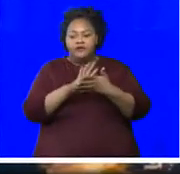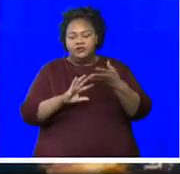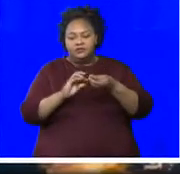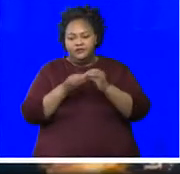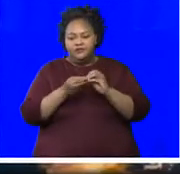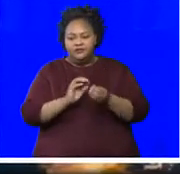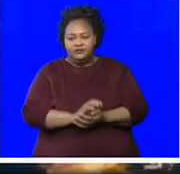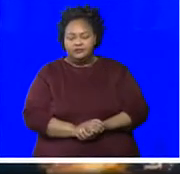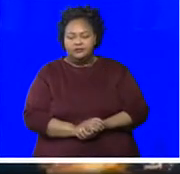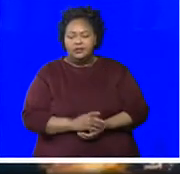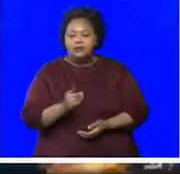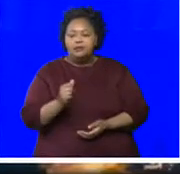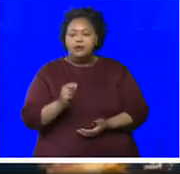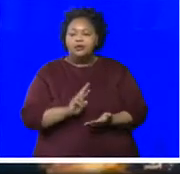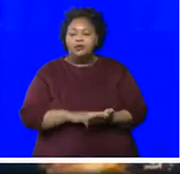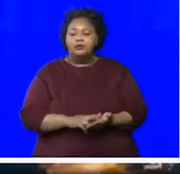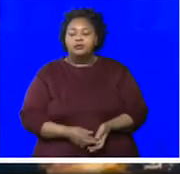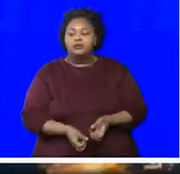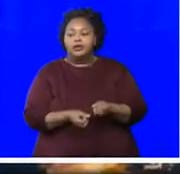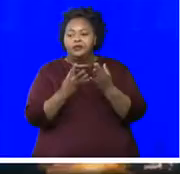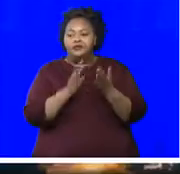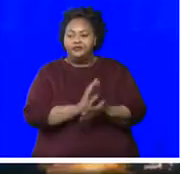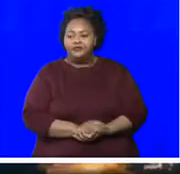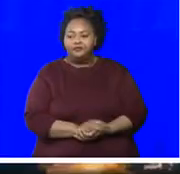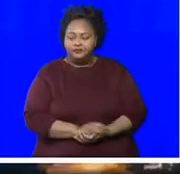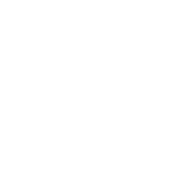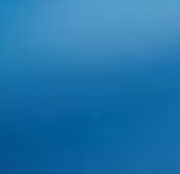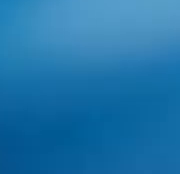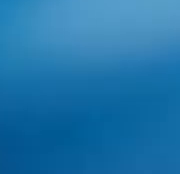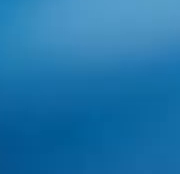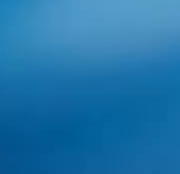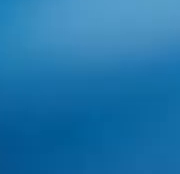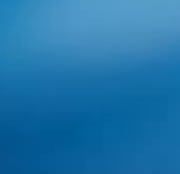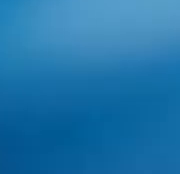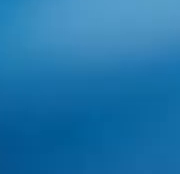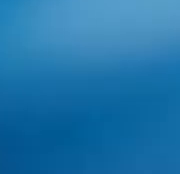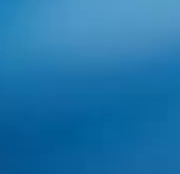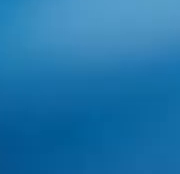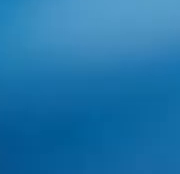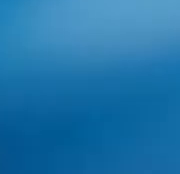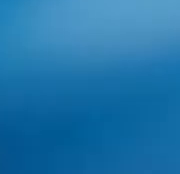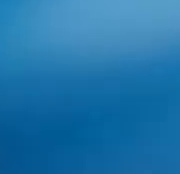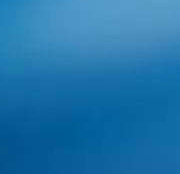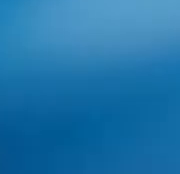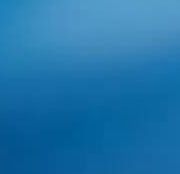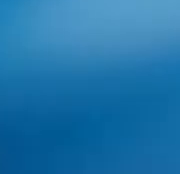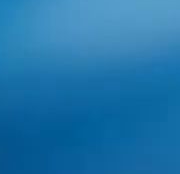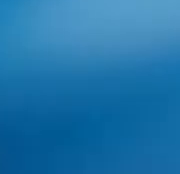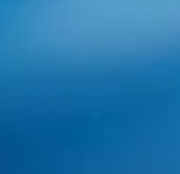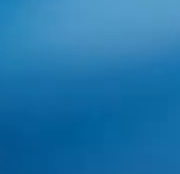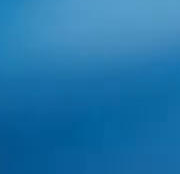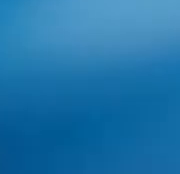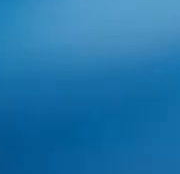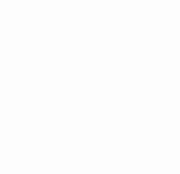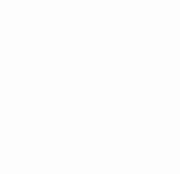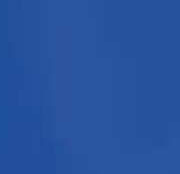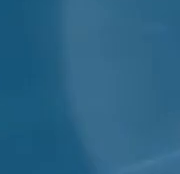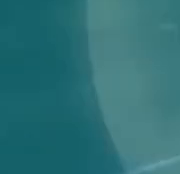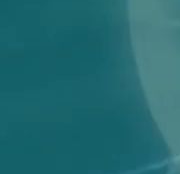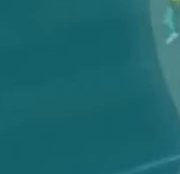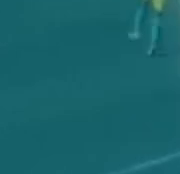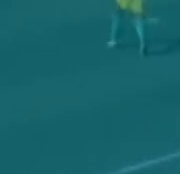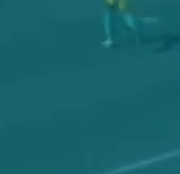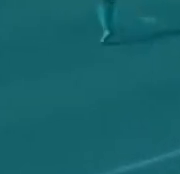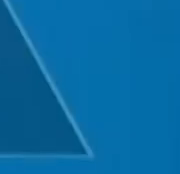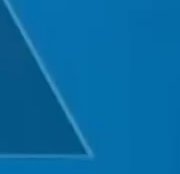Mala ngelamahla semukele wona umbiko wetimali Standard Bank it can be